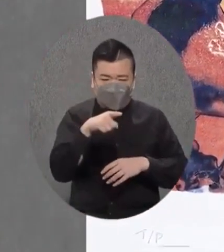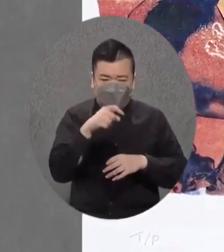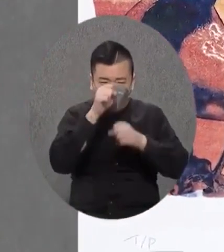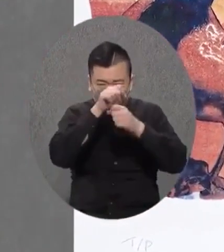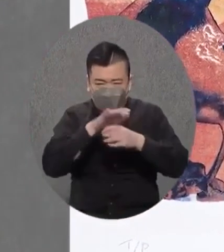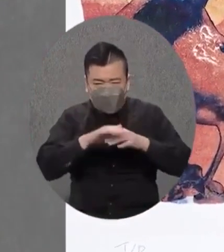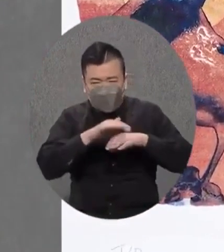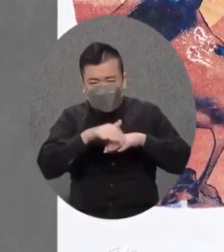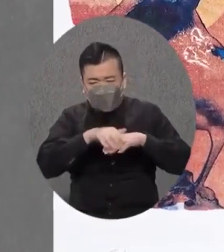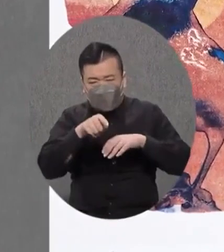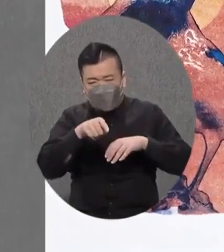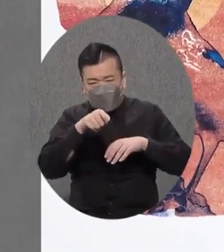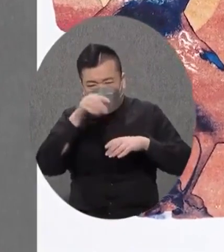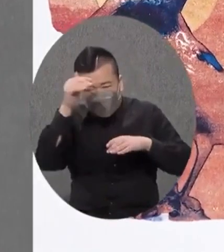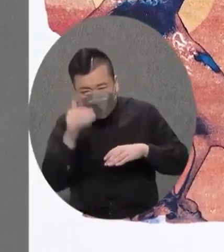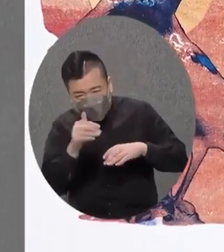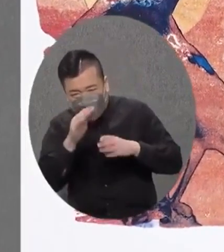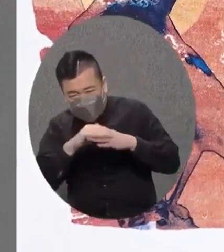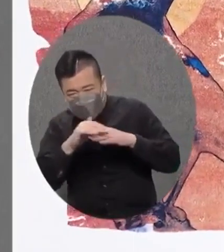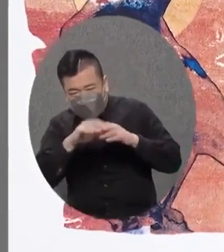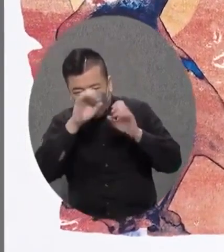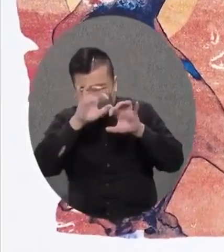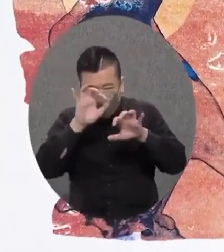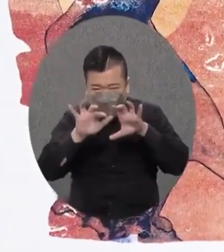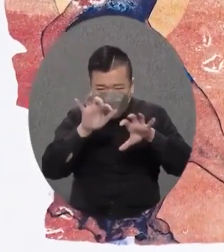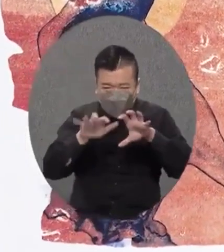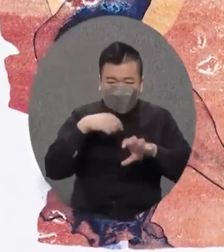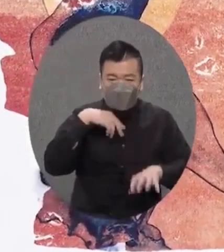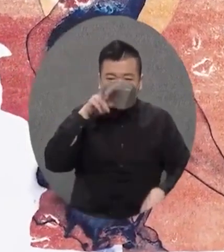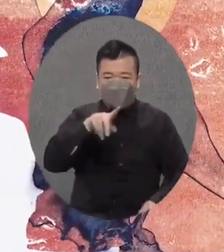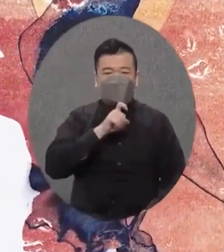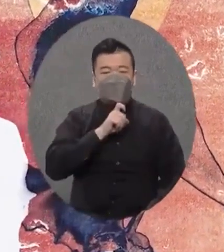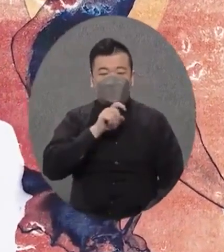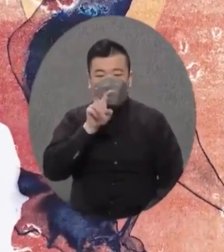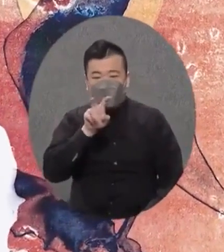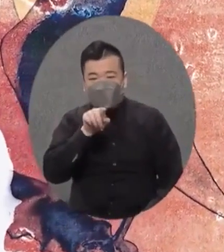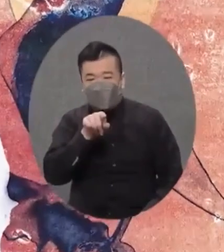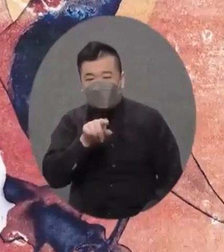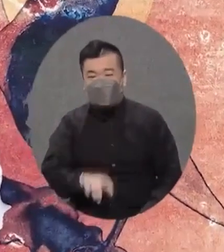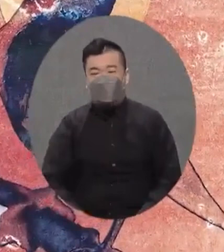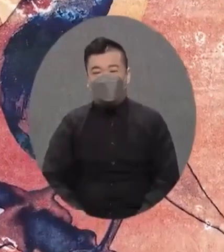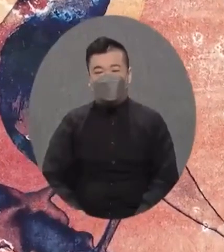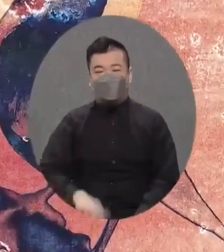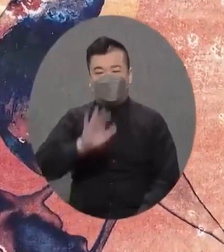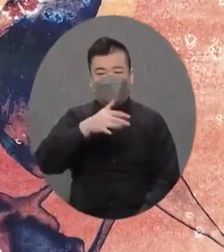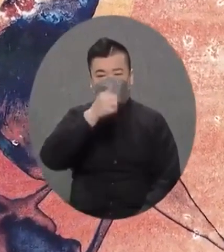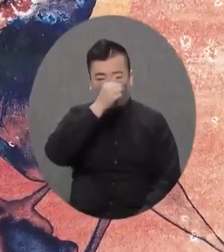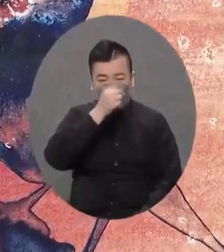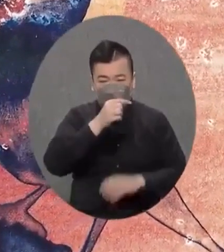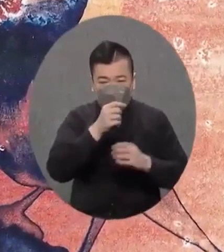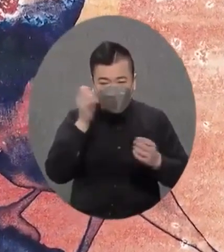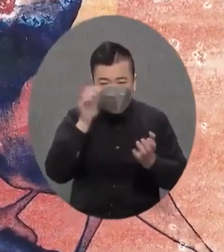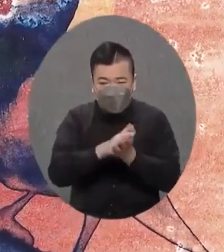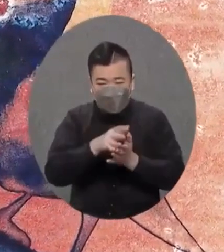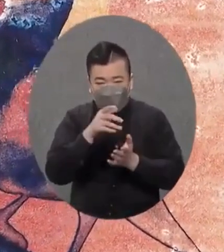係好低嘅。咁你會睇到有啲打格仔嘅情況出現，但係嗰個油墨滲咗落去